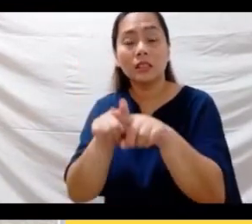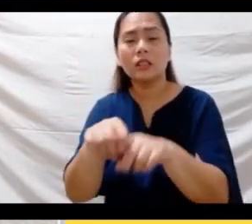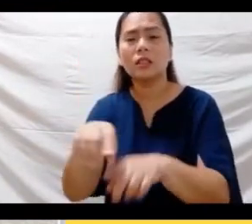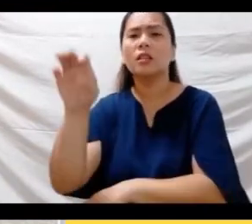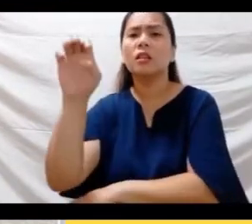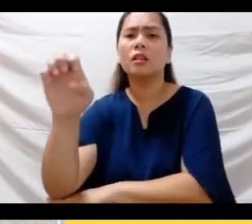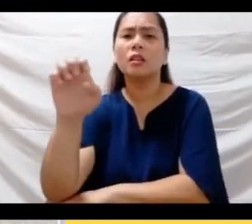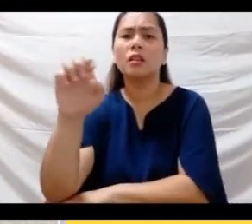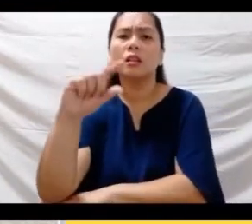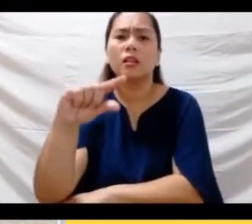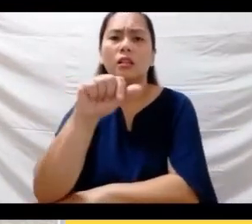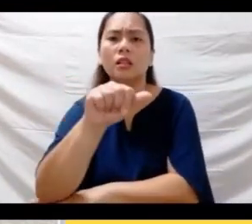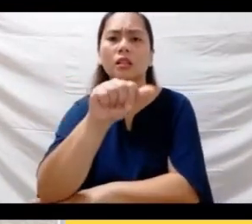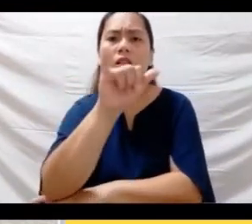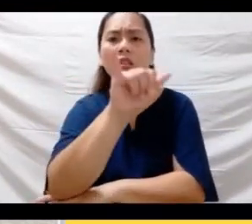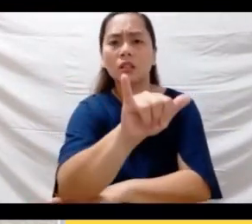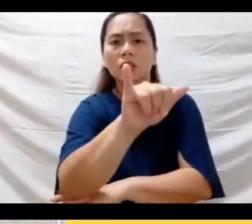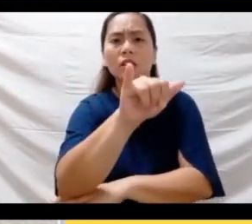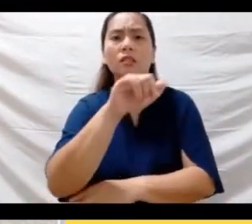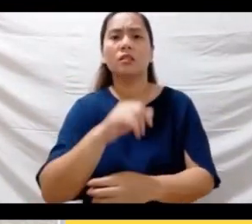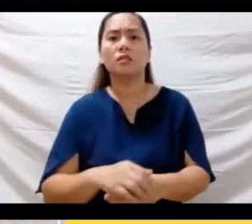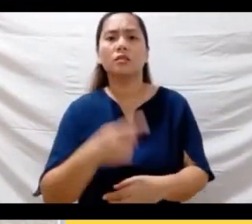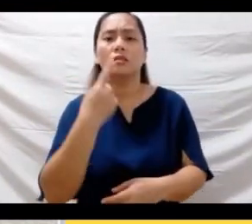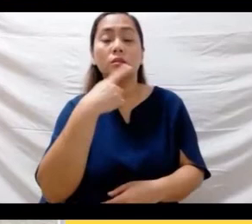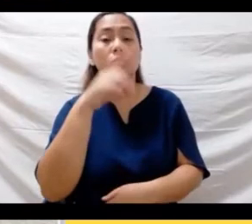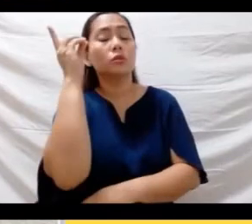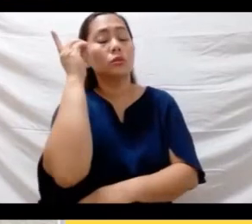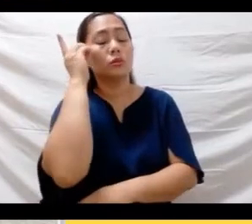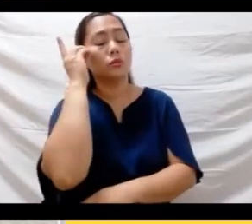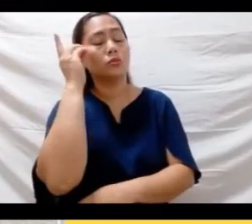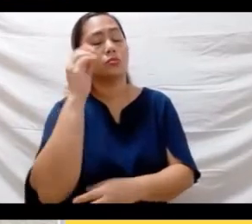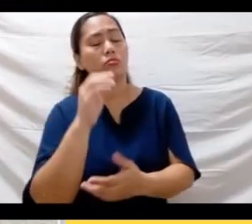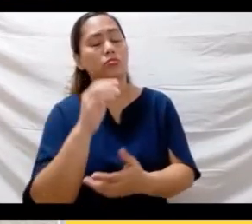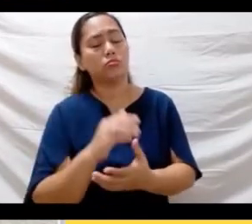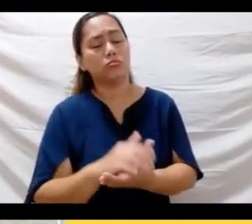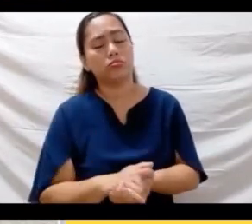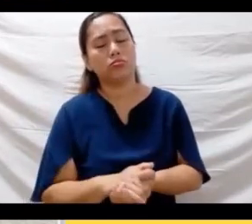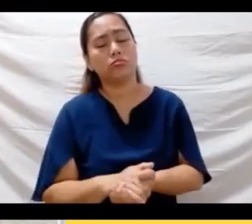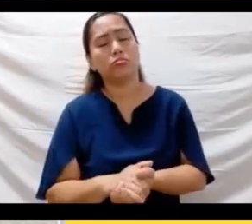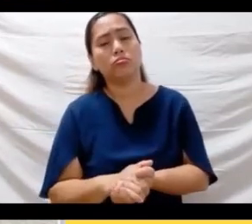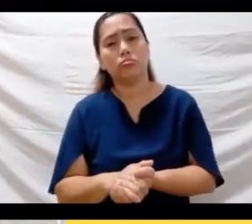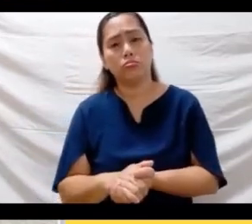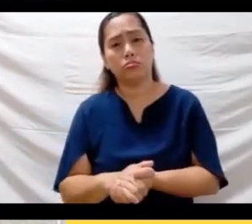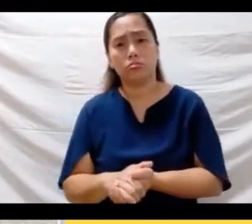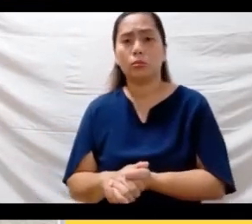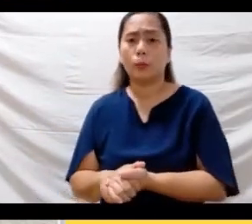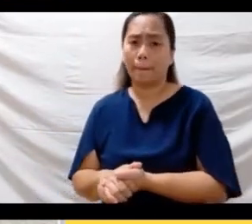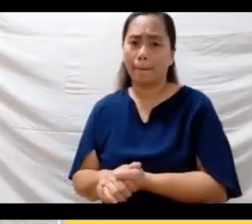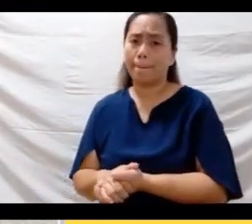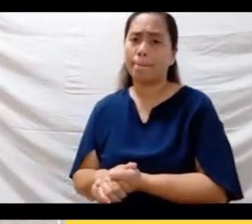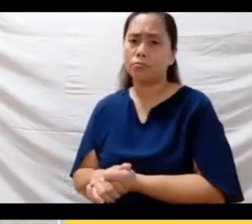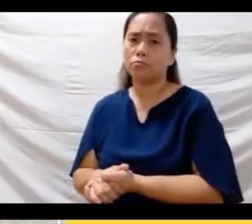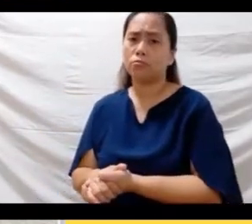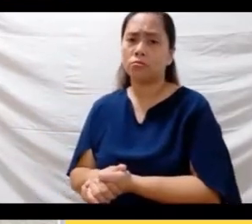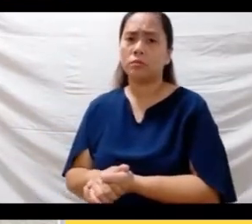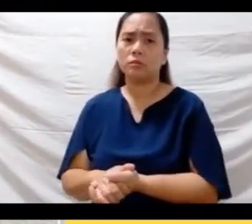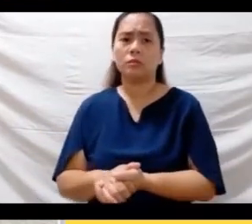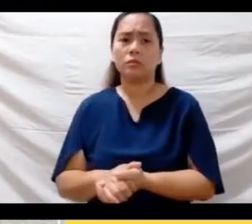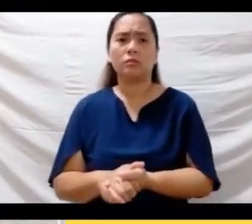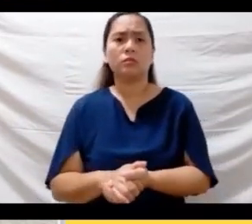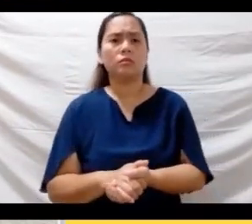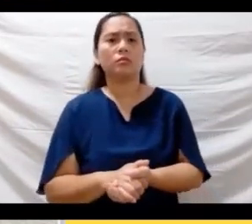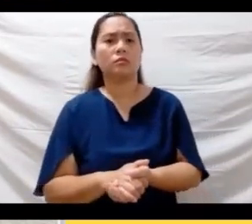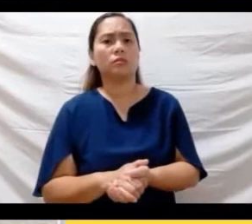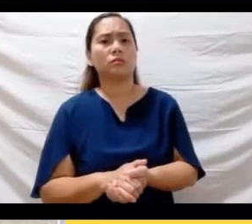Egay, sambit ni Dino na parang may paghihinayang na may pasok sila.